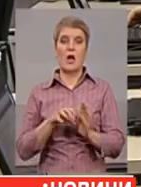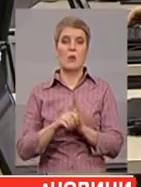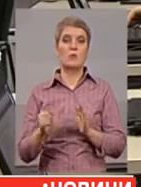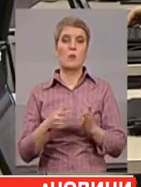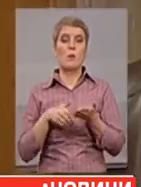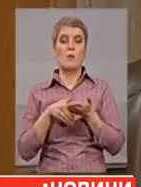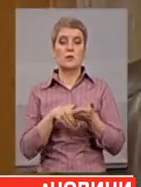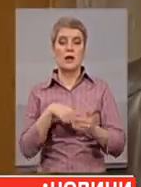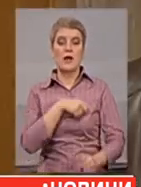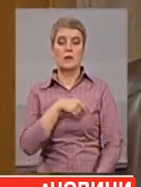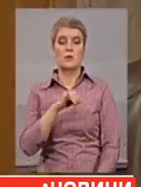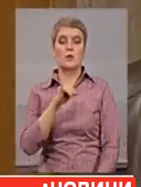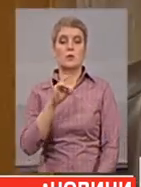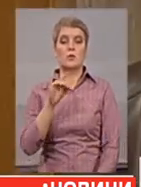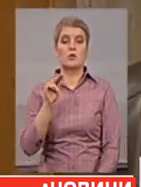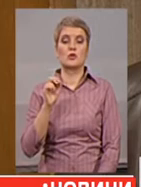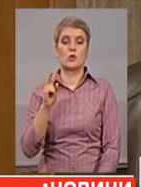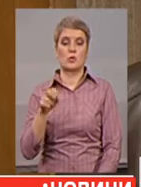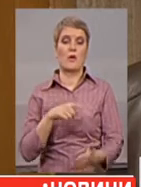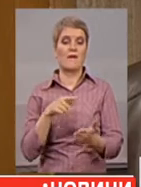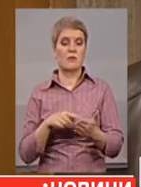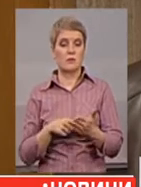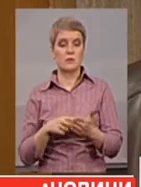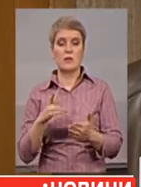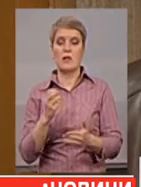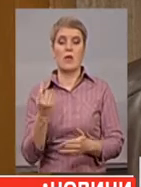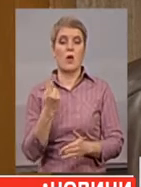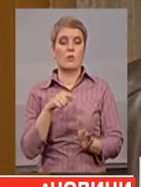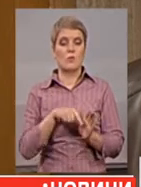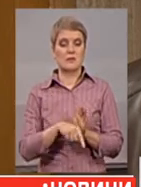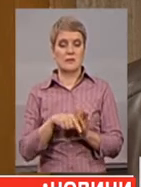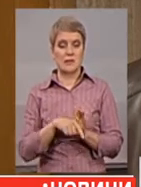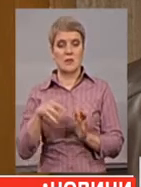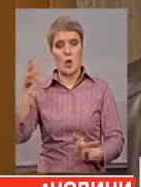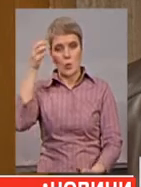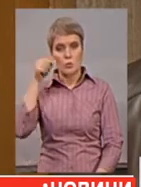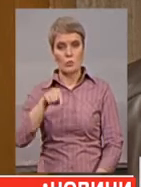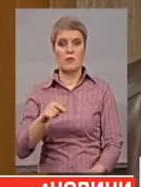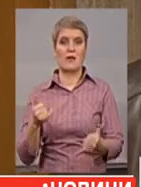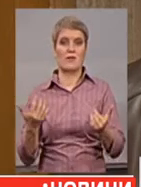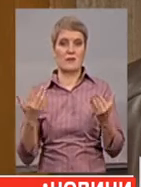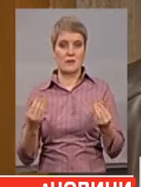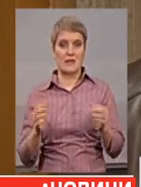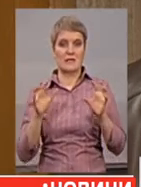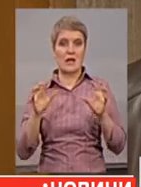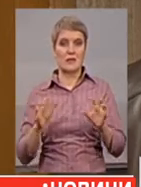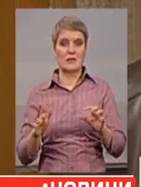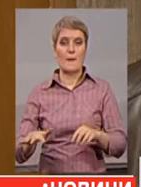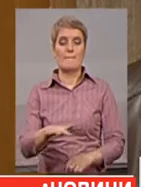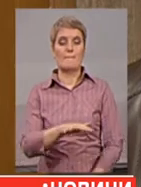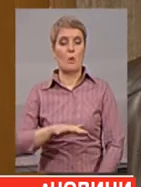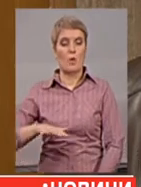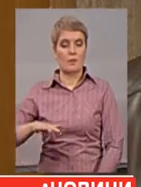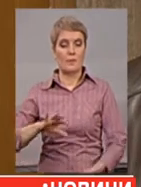Данило Юрченко. Вопроси такі неоднозначні і... С учетом того, что на сегодняшний день законодательное поле